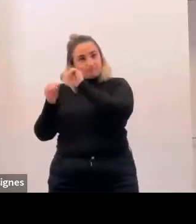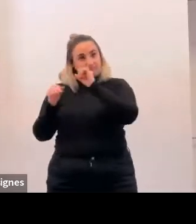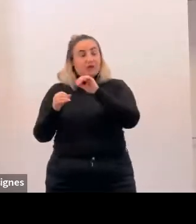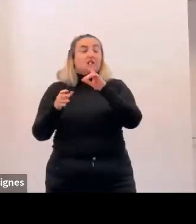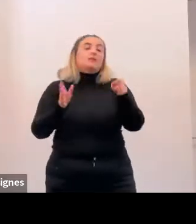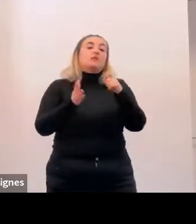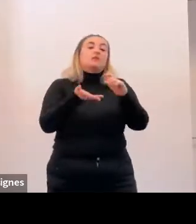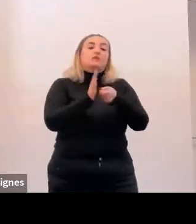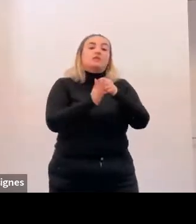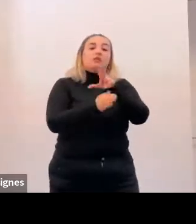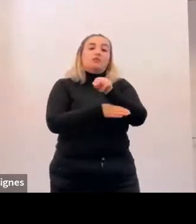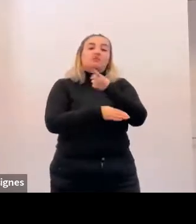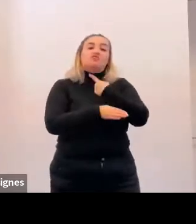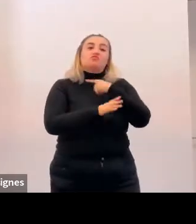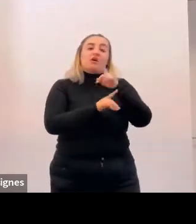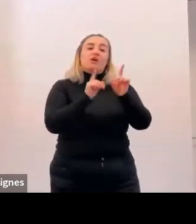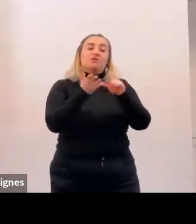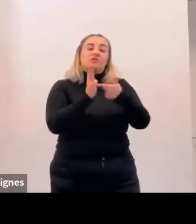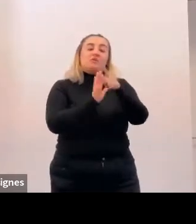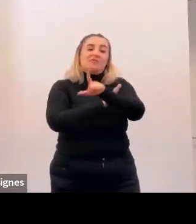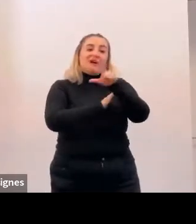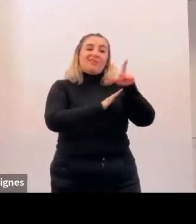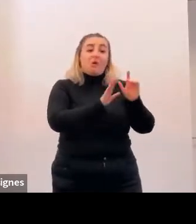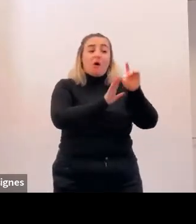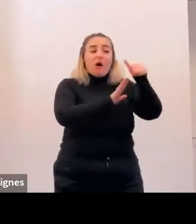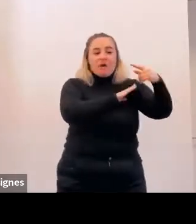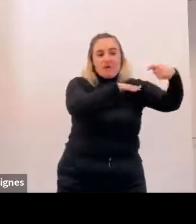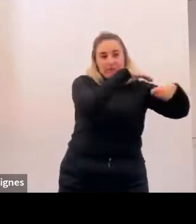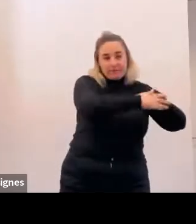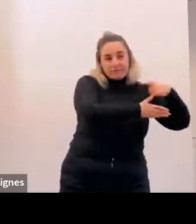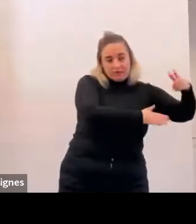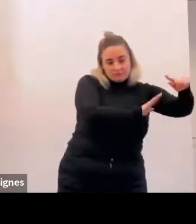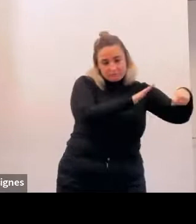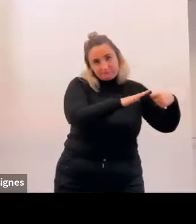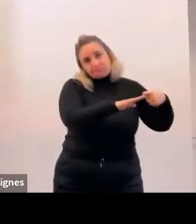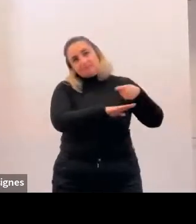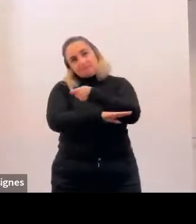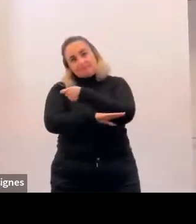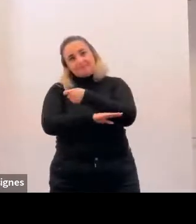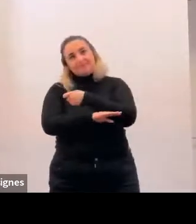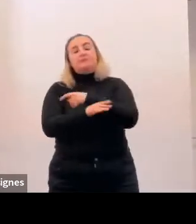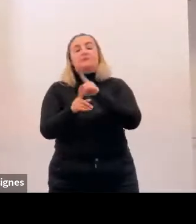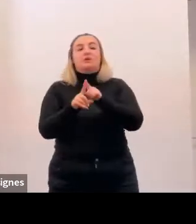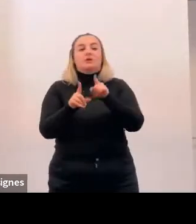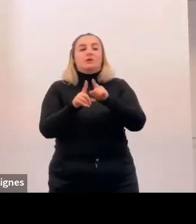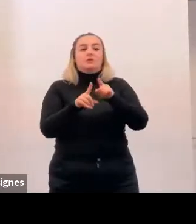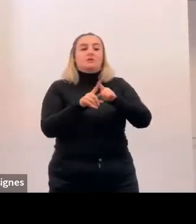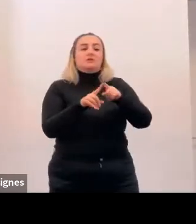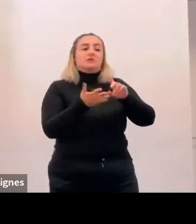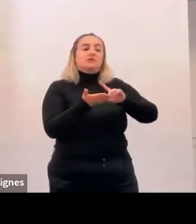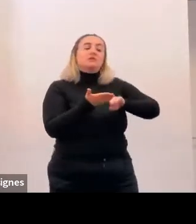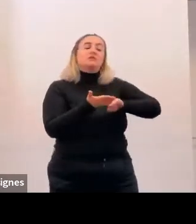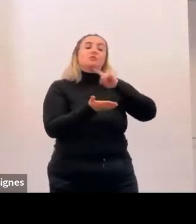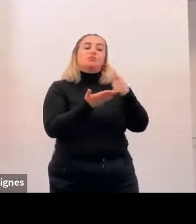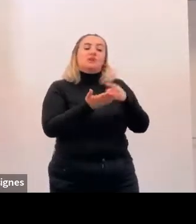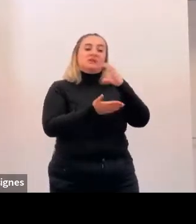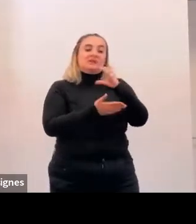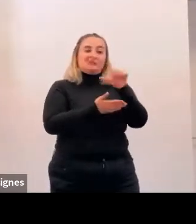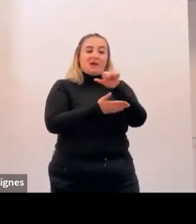30 juin 2022, à l'exception des recettes faisant l'objet d'un report dans le budget du CCAS,